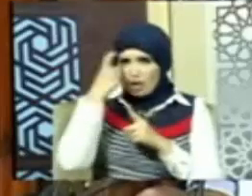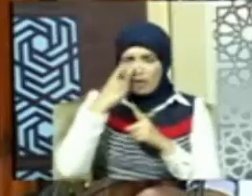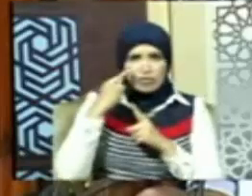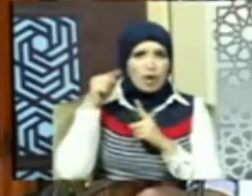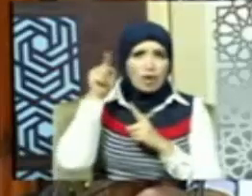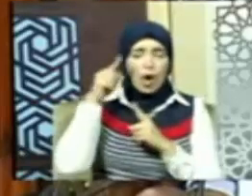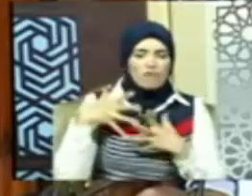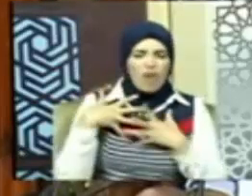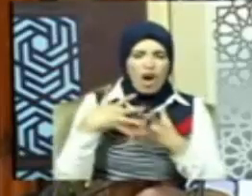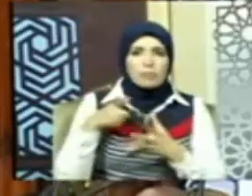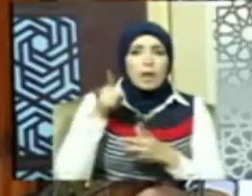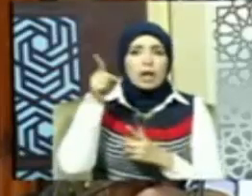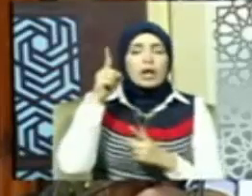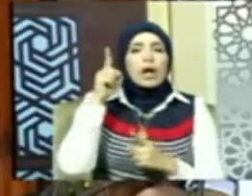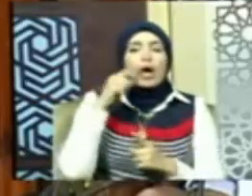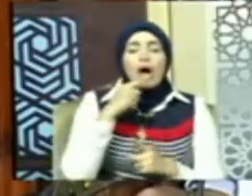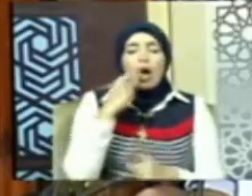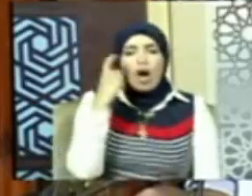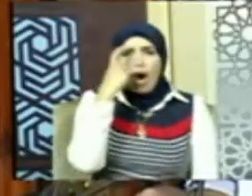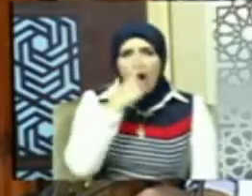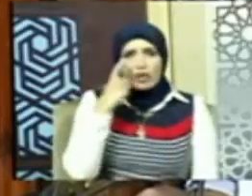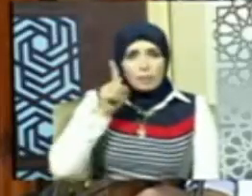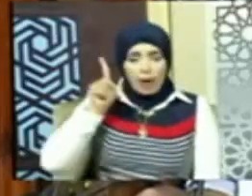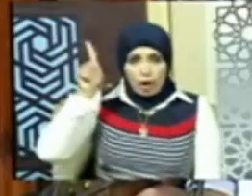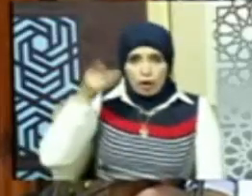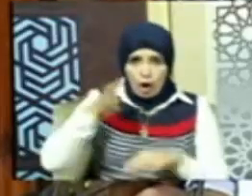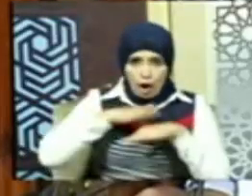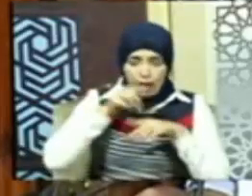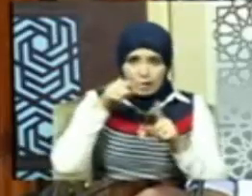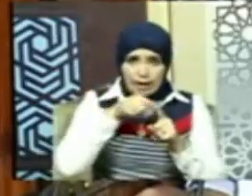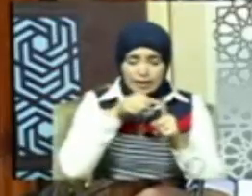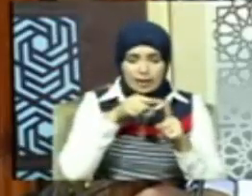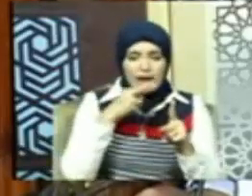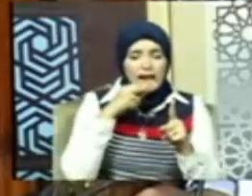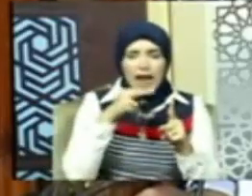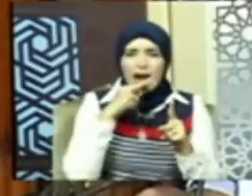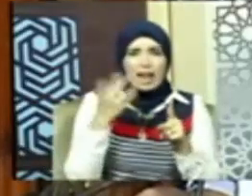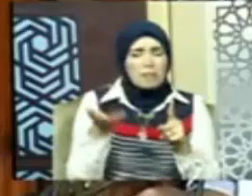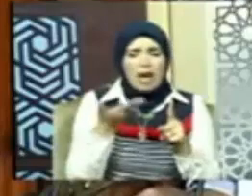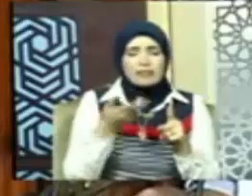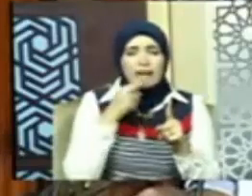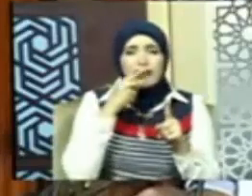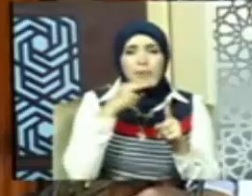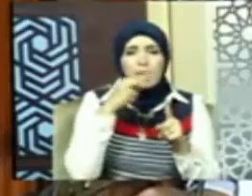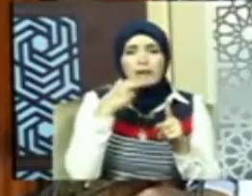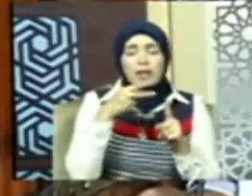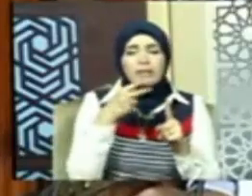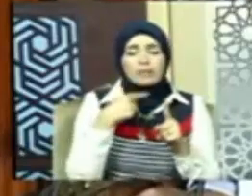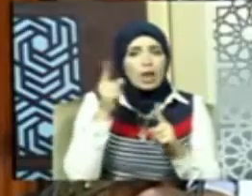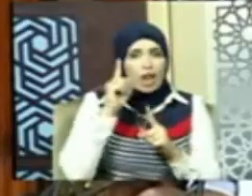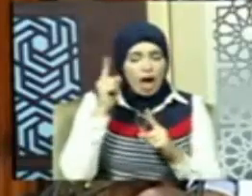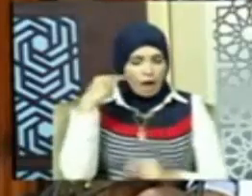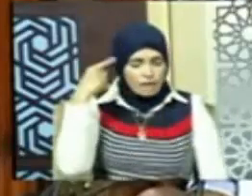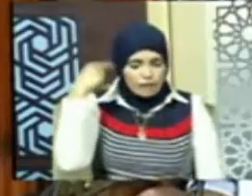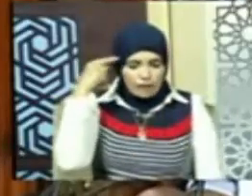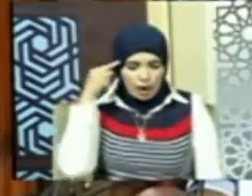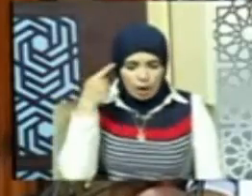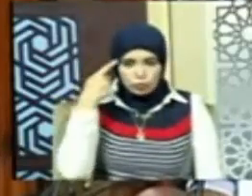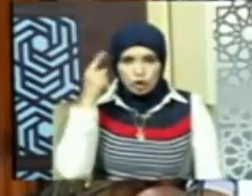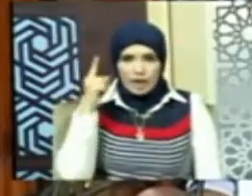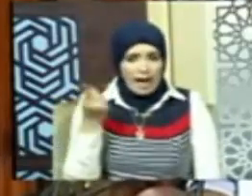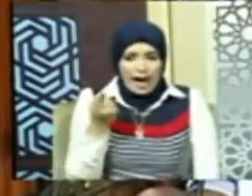أي من سخط الله عليه، لا يلقي لها بالا، لا يفكر في